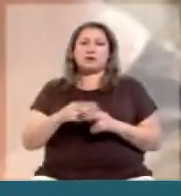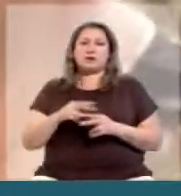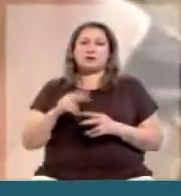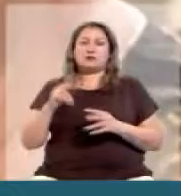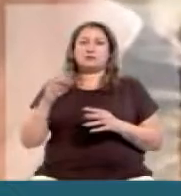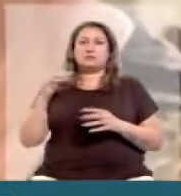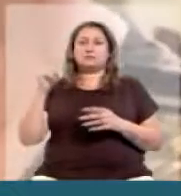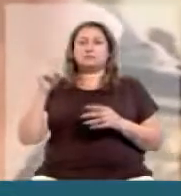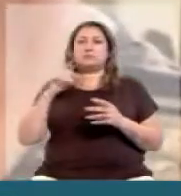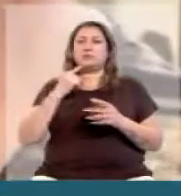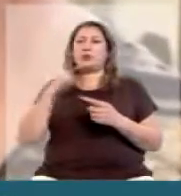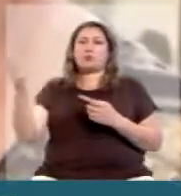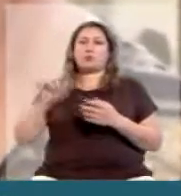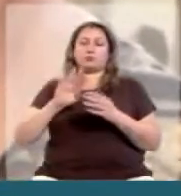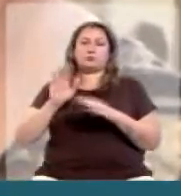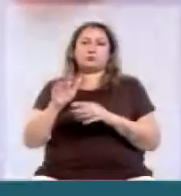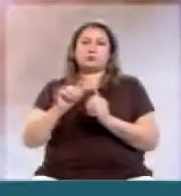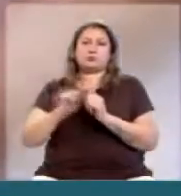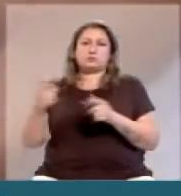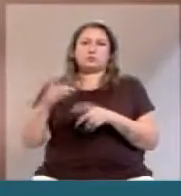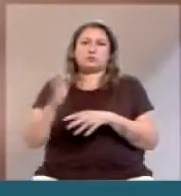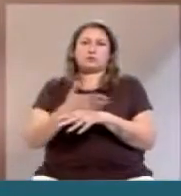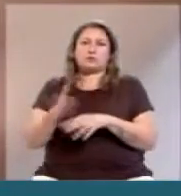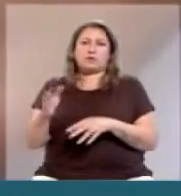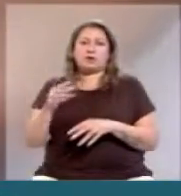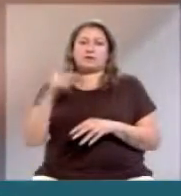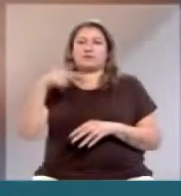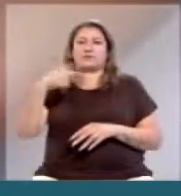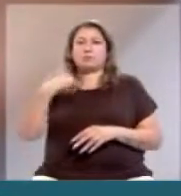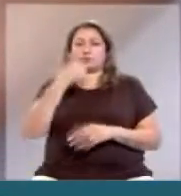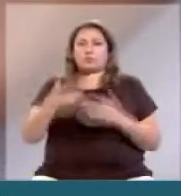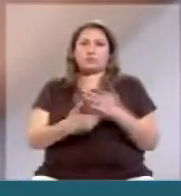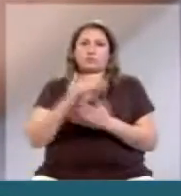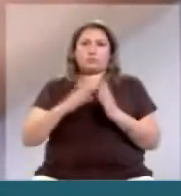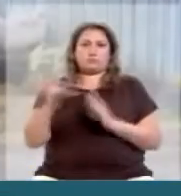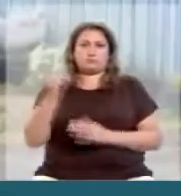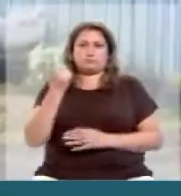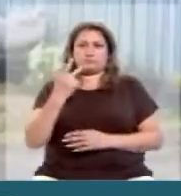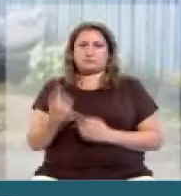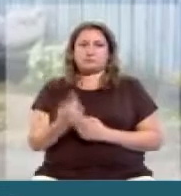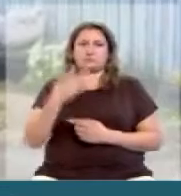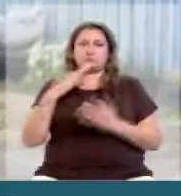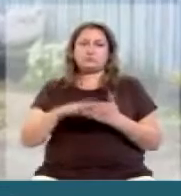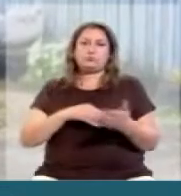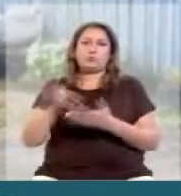жаңа иесі пайда болады. Баспананы Людмила берген кепілхат арқылы делдалдан сатып алғанын айтыпты.